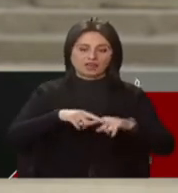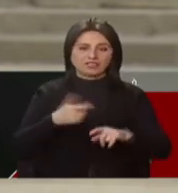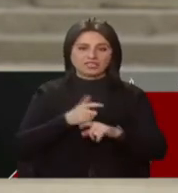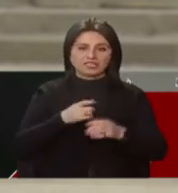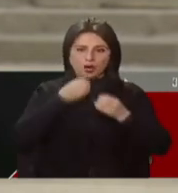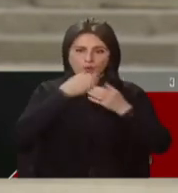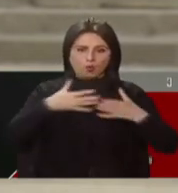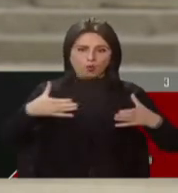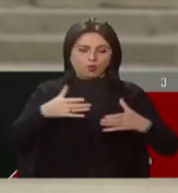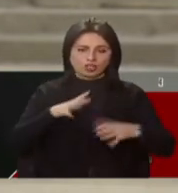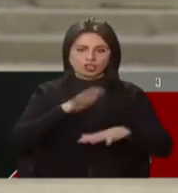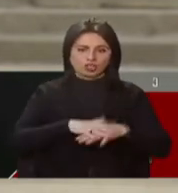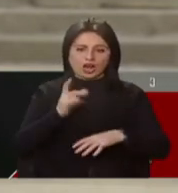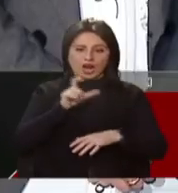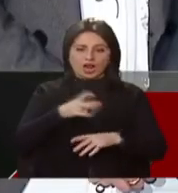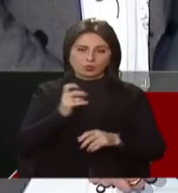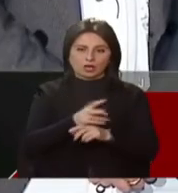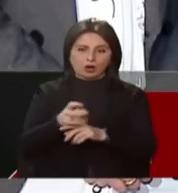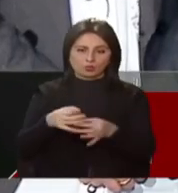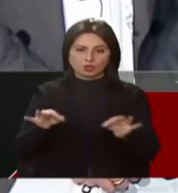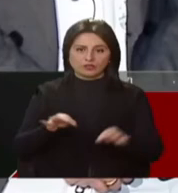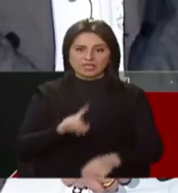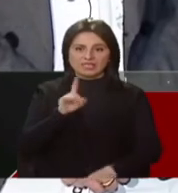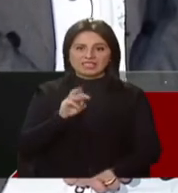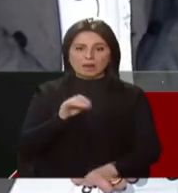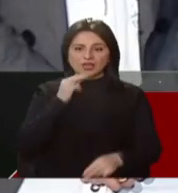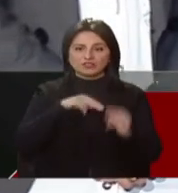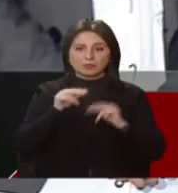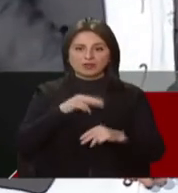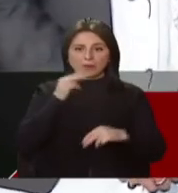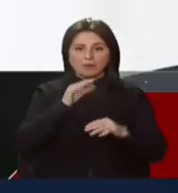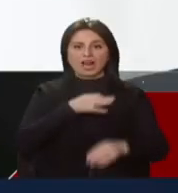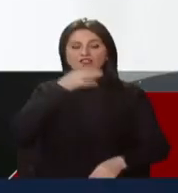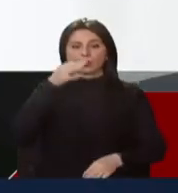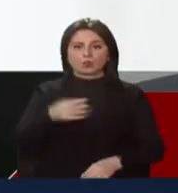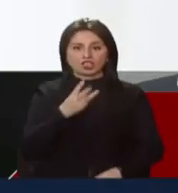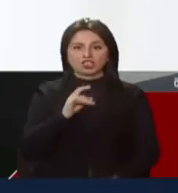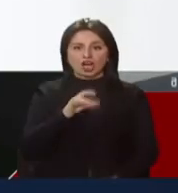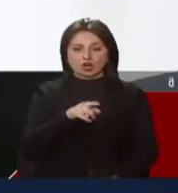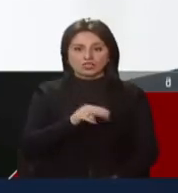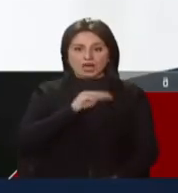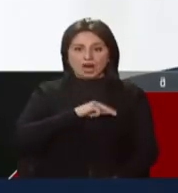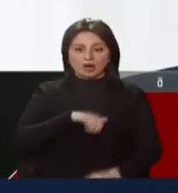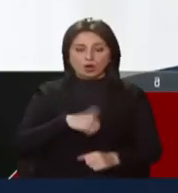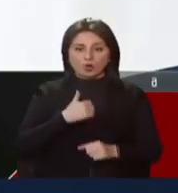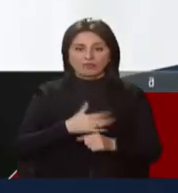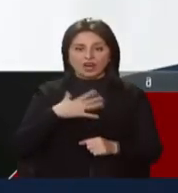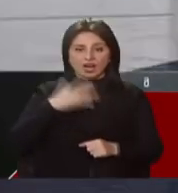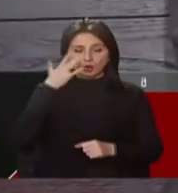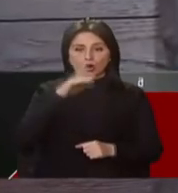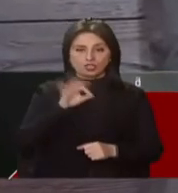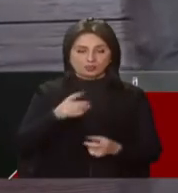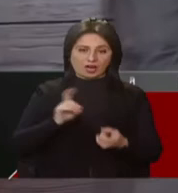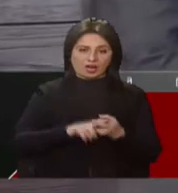ძალიან გაბერილი არისო და ეს ხალხი უნდა გაუშვათო. ძამაშვილის ბრალდებებს ბრალდებითვე უპასუხა შეროზიამ და აპარატის უფროსი ქართულ